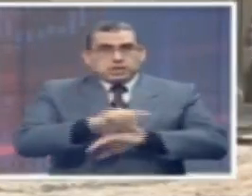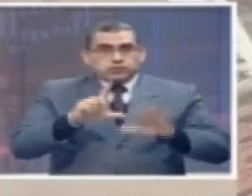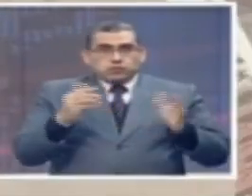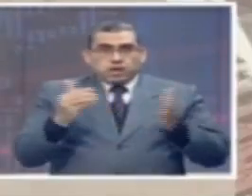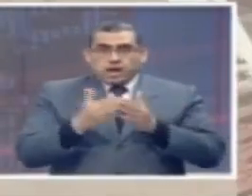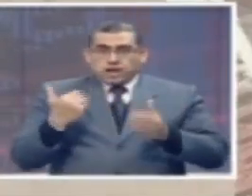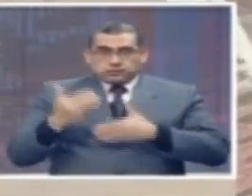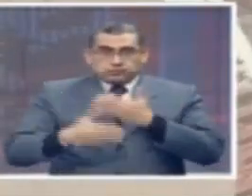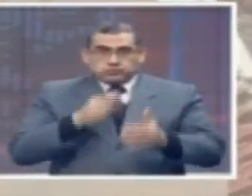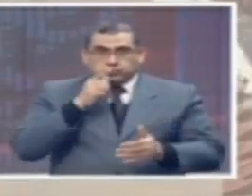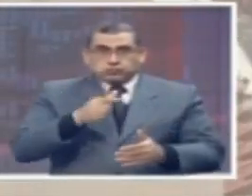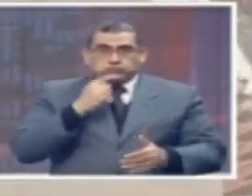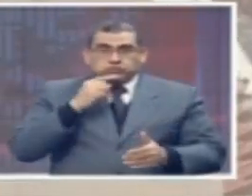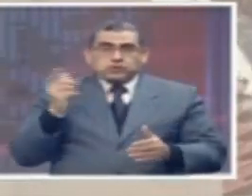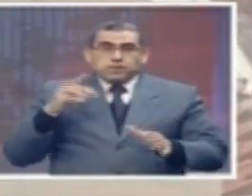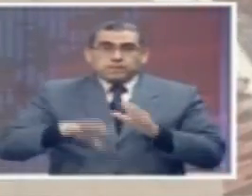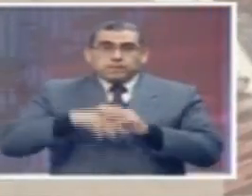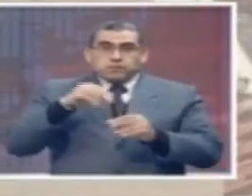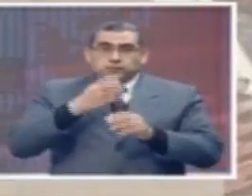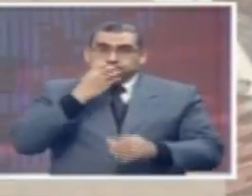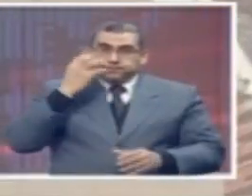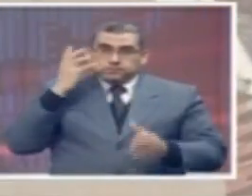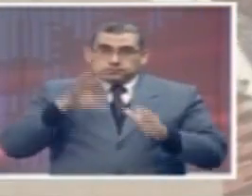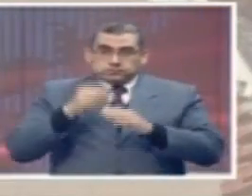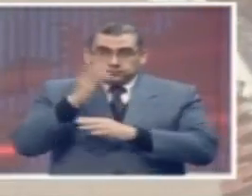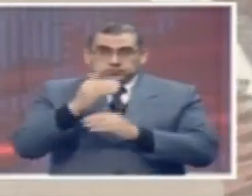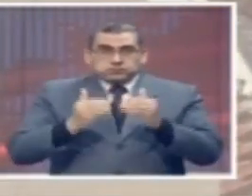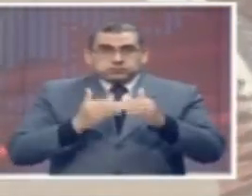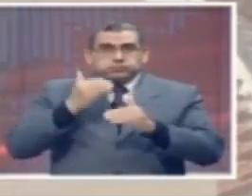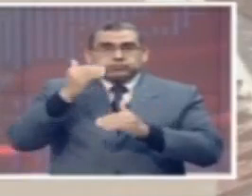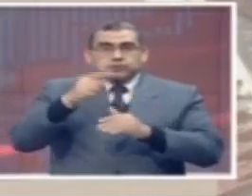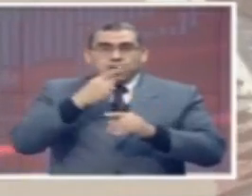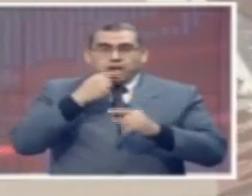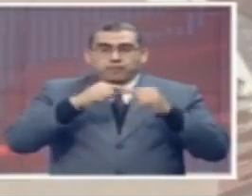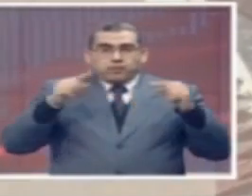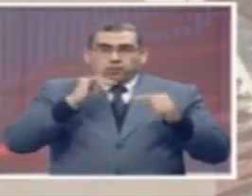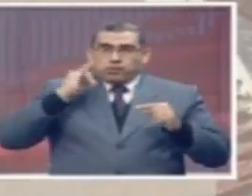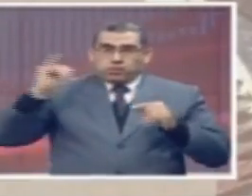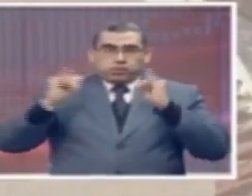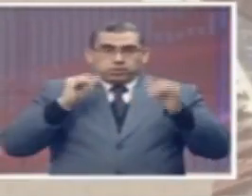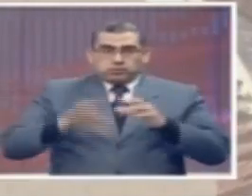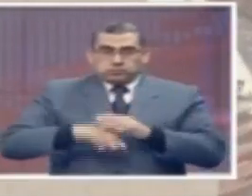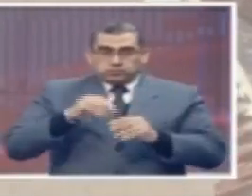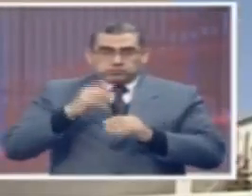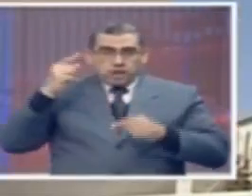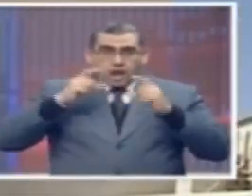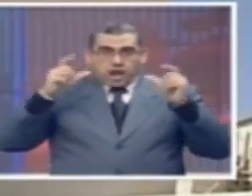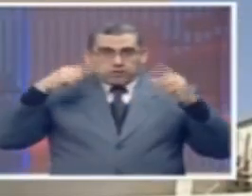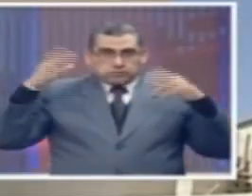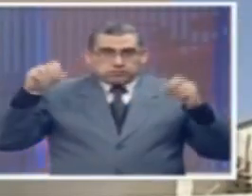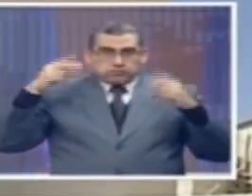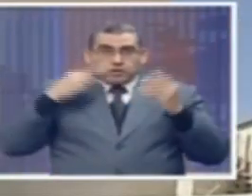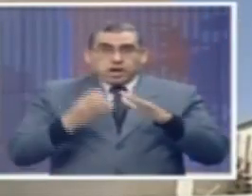الأخيرة، مؤكدة أن هذه المشروعات والخطط تجاوزت كل الخطوط الحمراء. وطلبت الجامعة